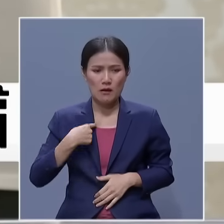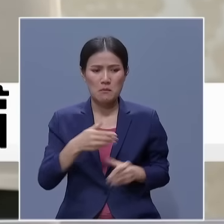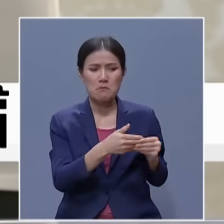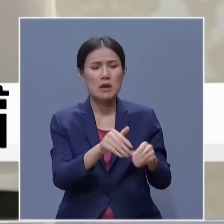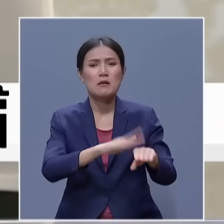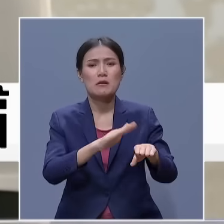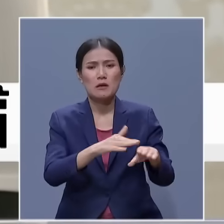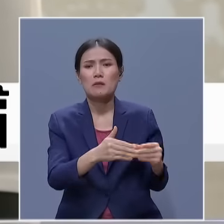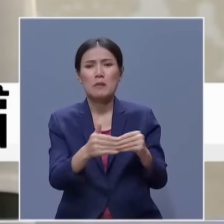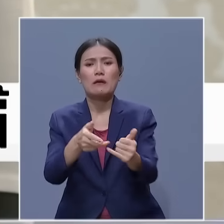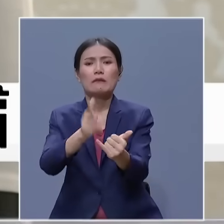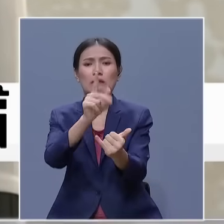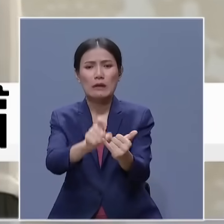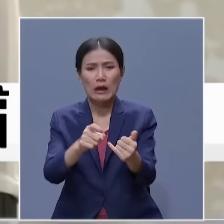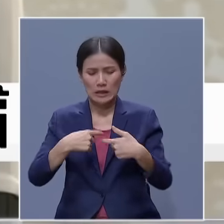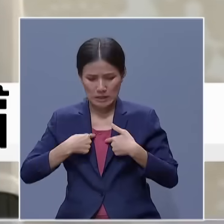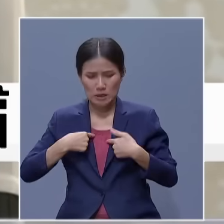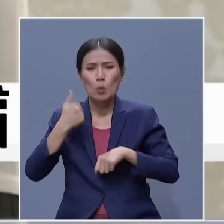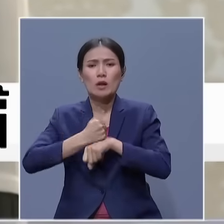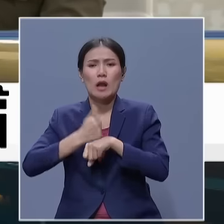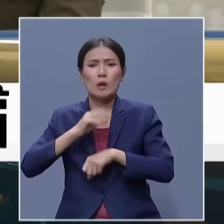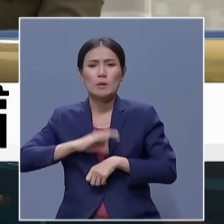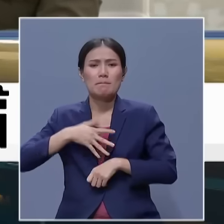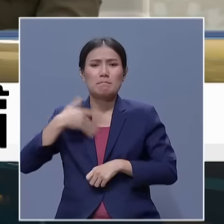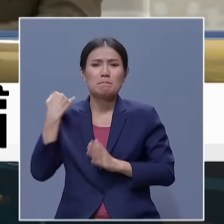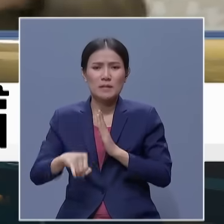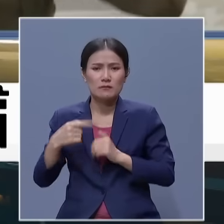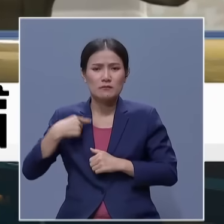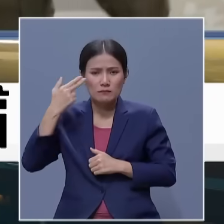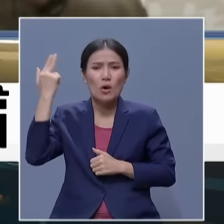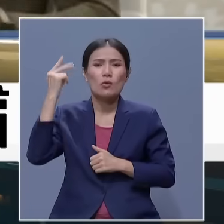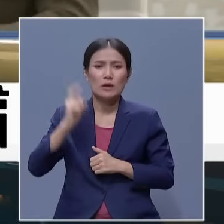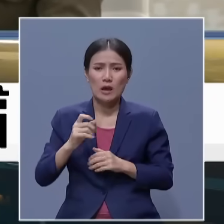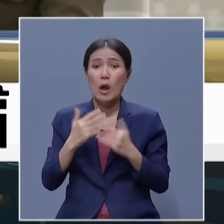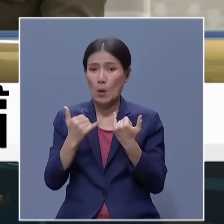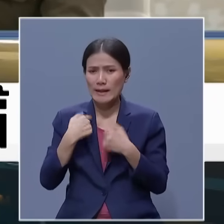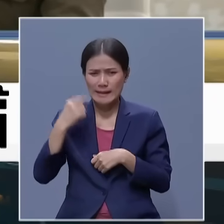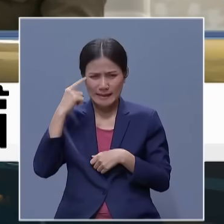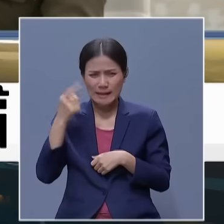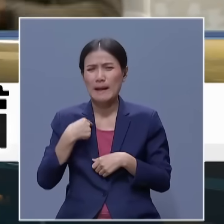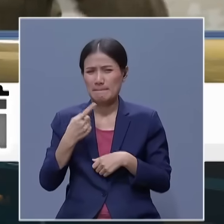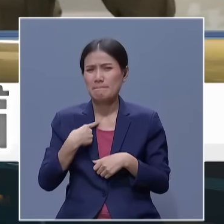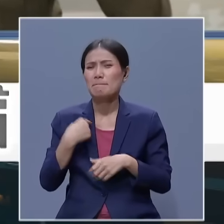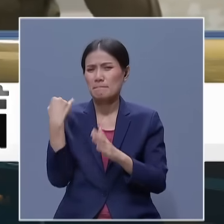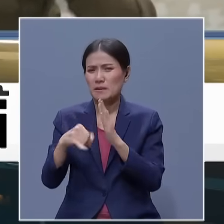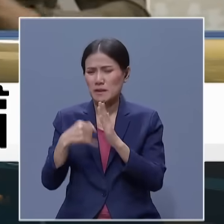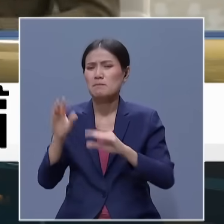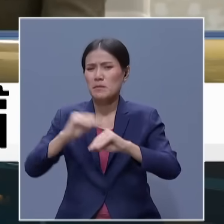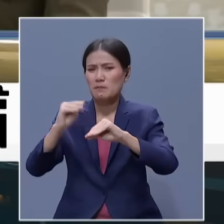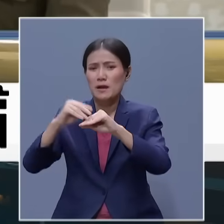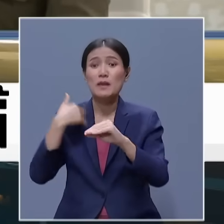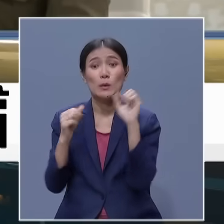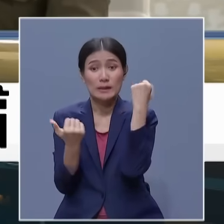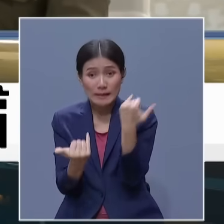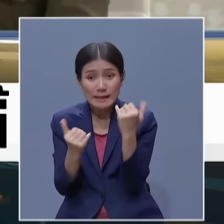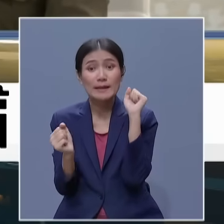นะฮะแล้วเห็นบอกว่าวันนี้เนี่ยเดี๋ยวจะมีการพิจารณาแจ้งข้อหาเพิ่มเติมส่วนกำนันนกพยานหลักฐานมัดตัวหมด